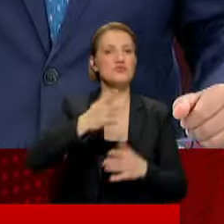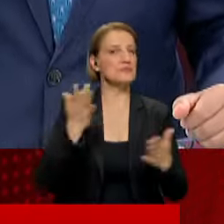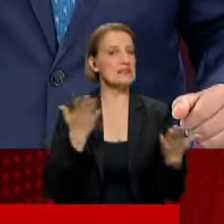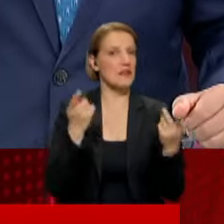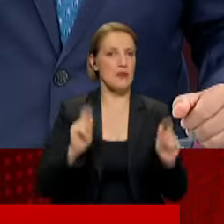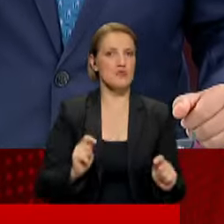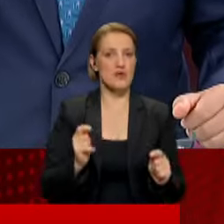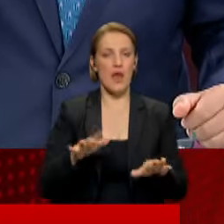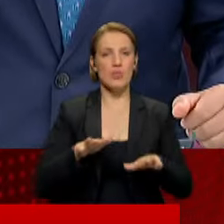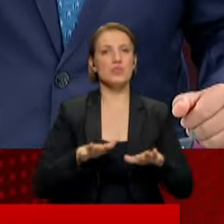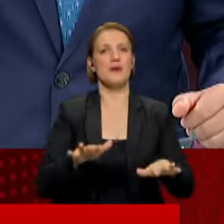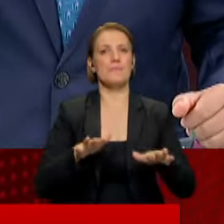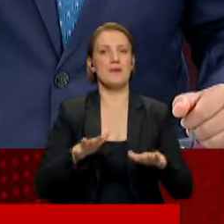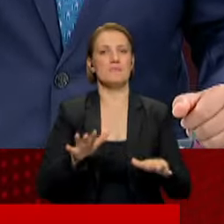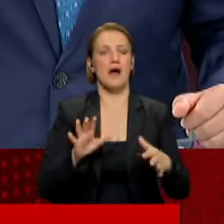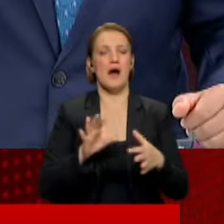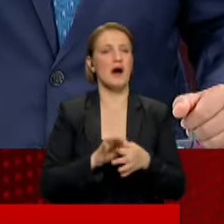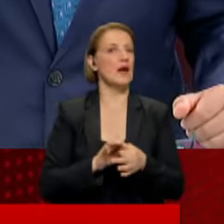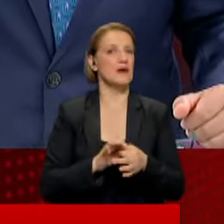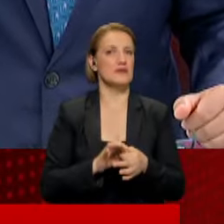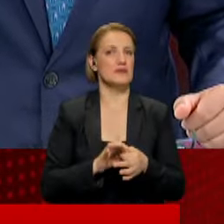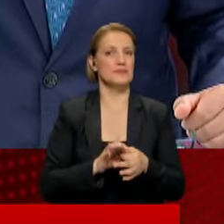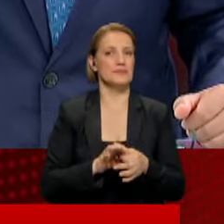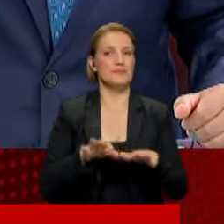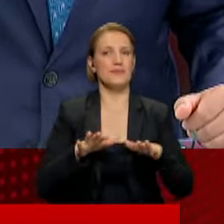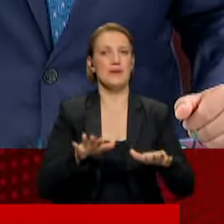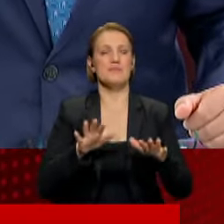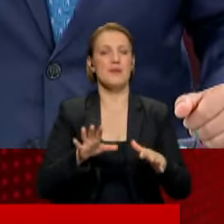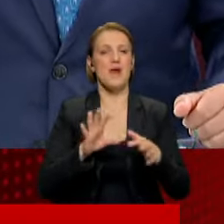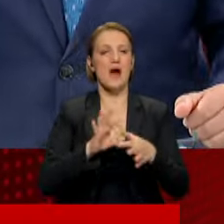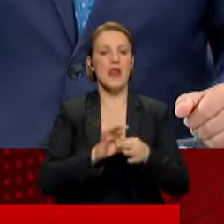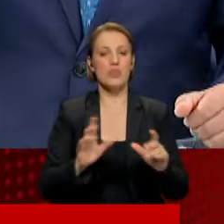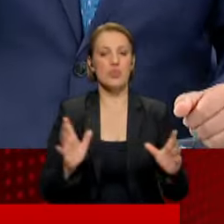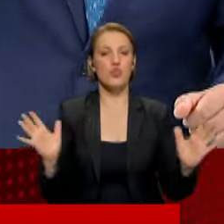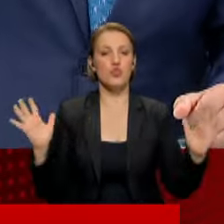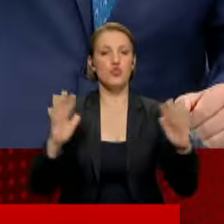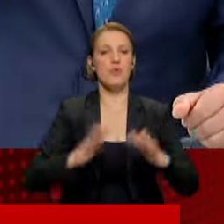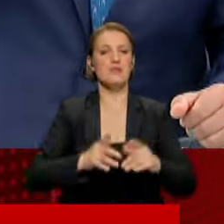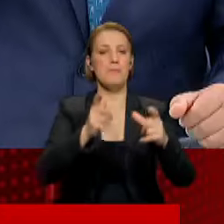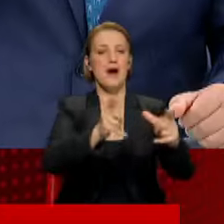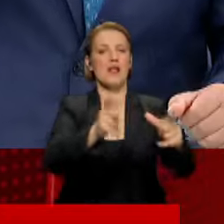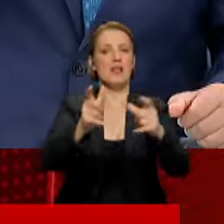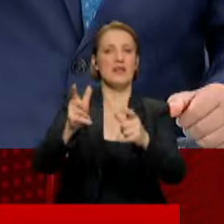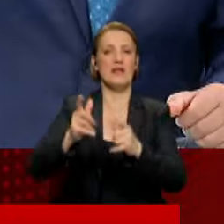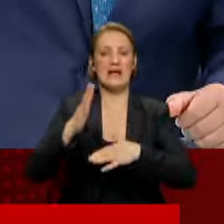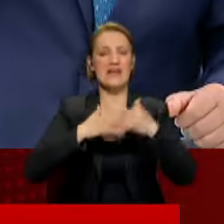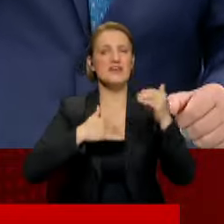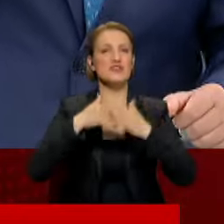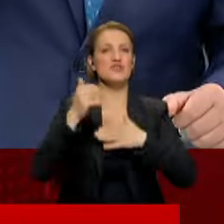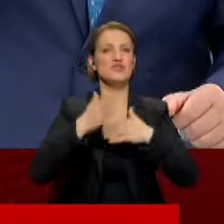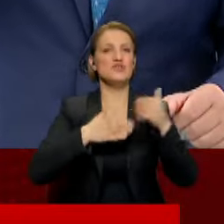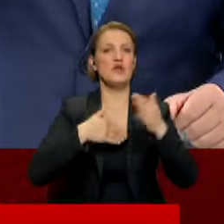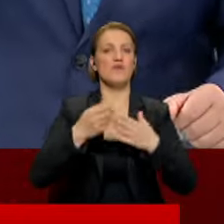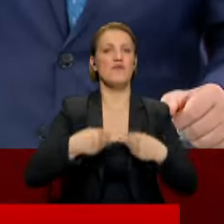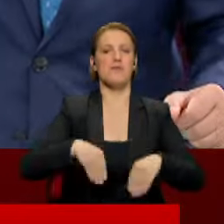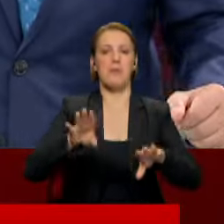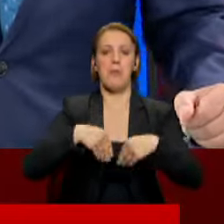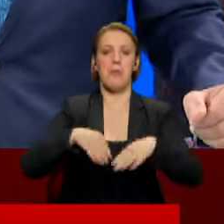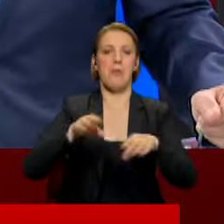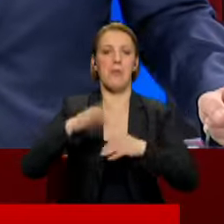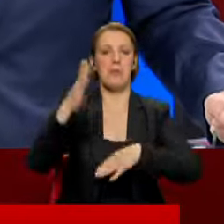mesela depremle ilgili depremle ilgili toplanma alanları dedim ki inşaata ranta kurban edilmiş